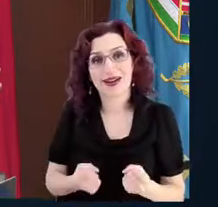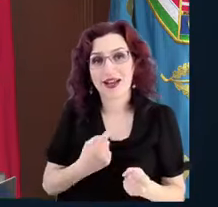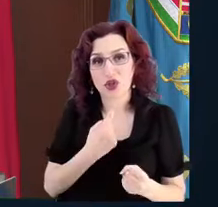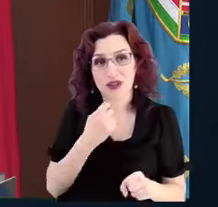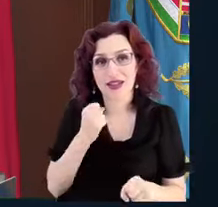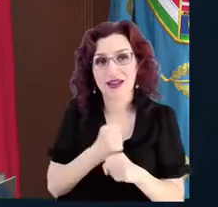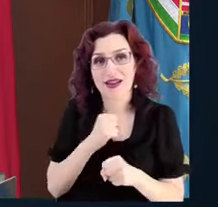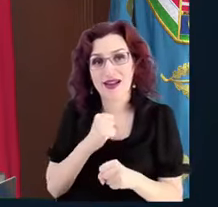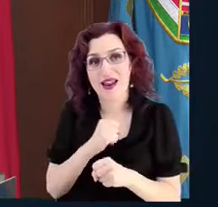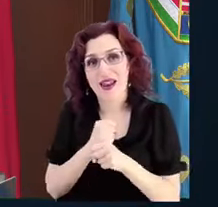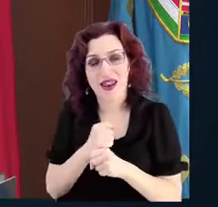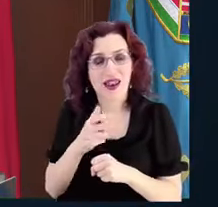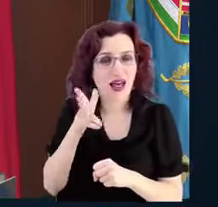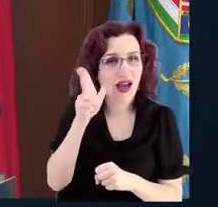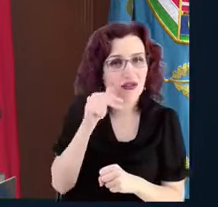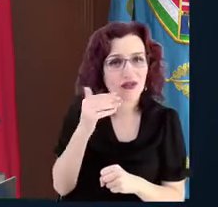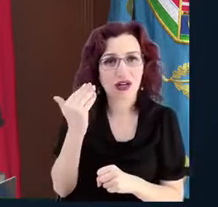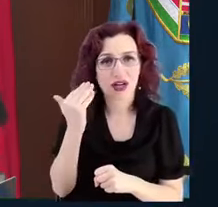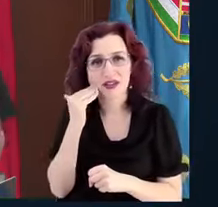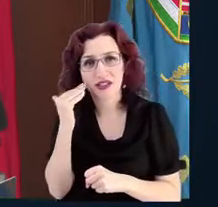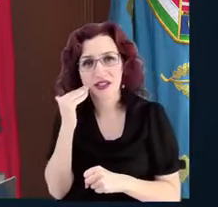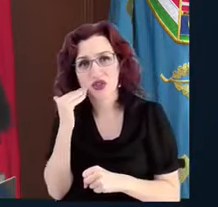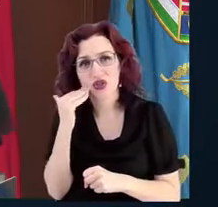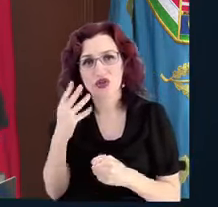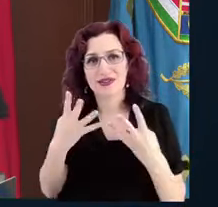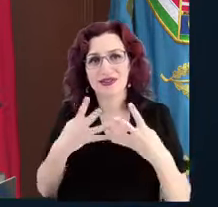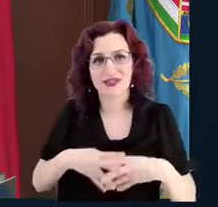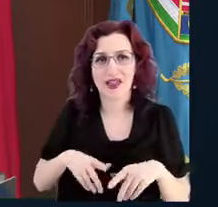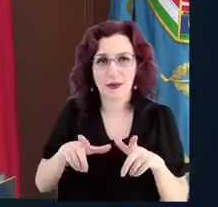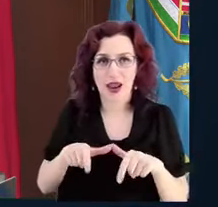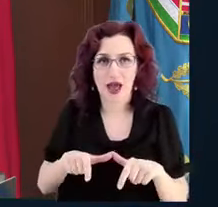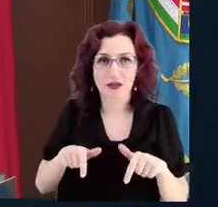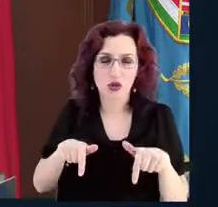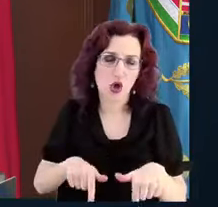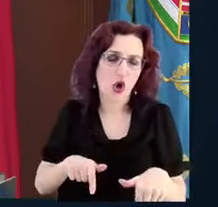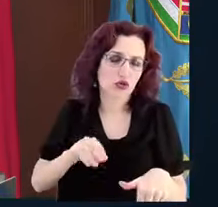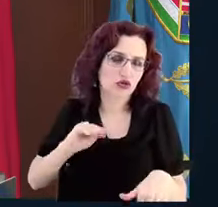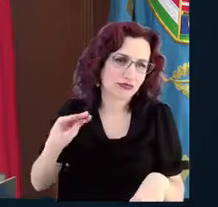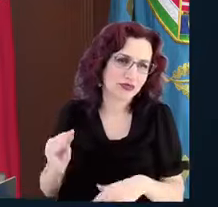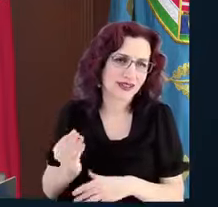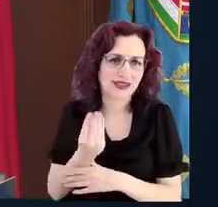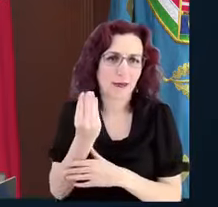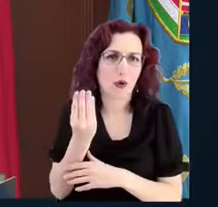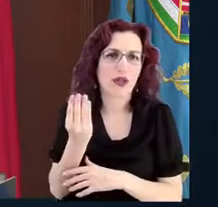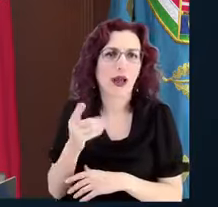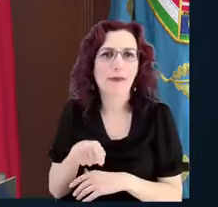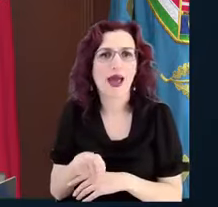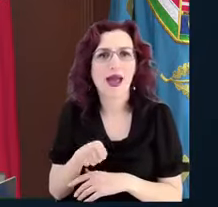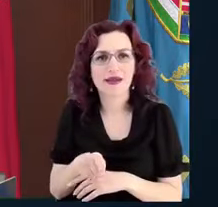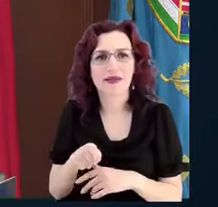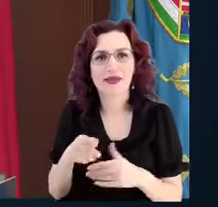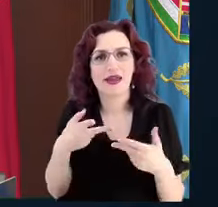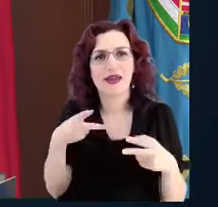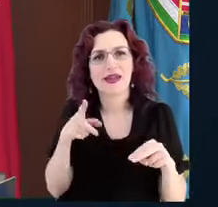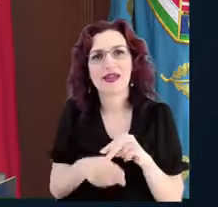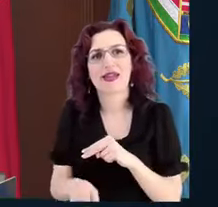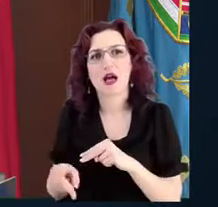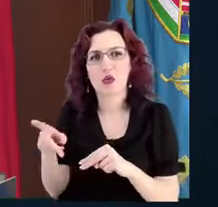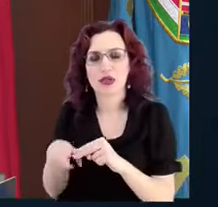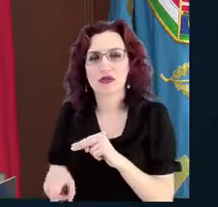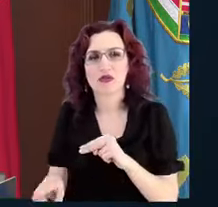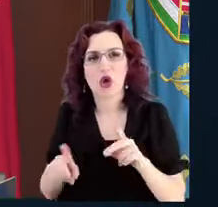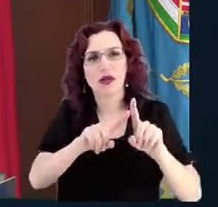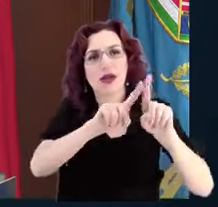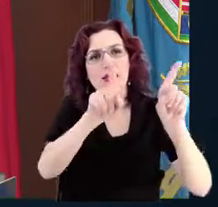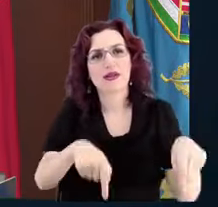del lazio lo facciamo oggi simbolicamente inaugurando gli sportelli del lazio sud anche anche qui non